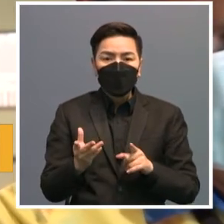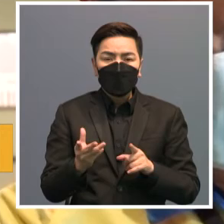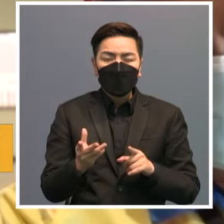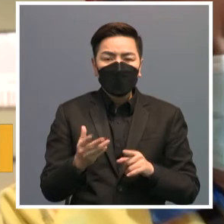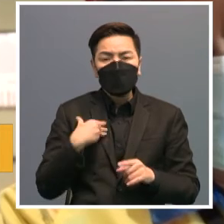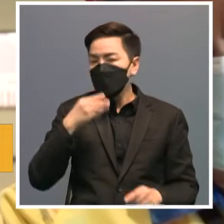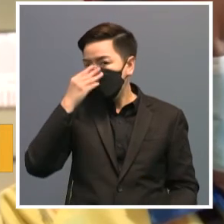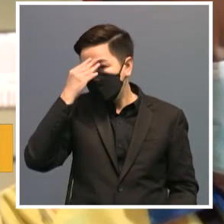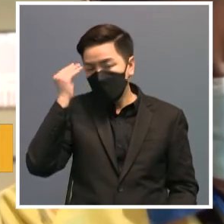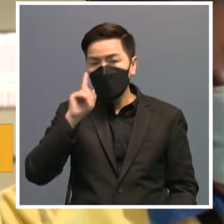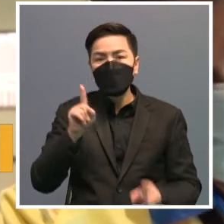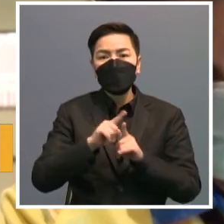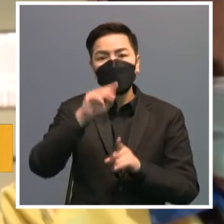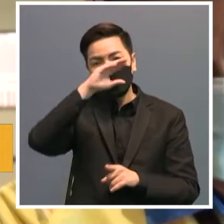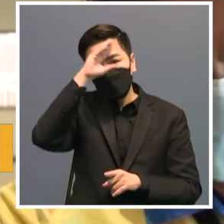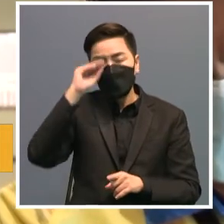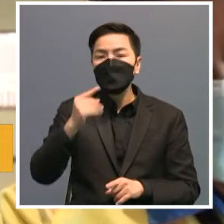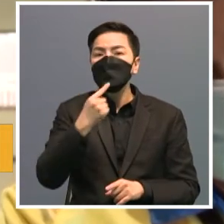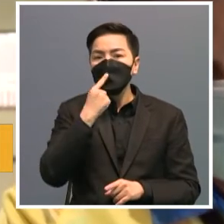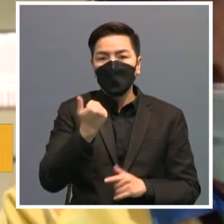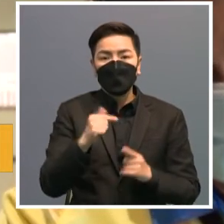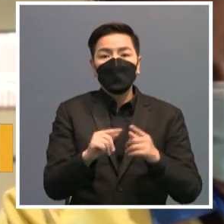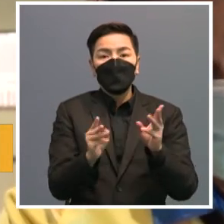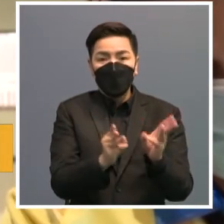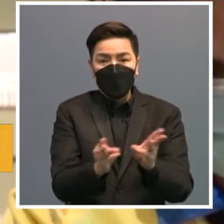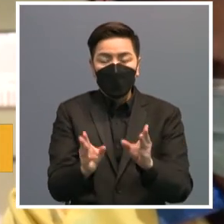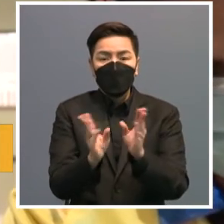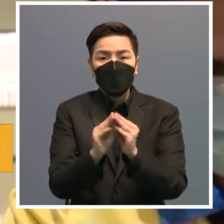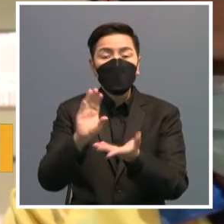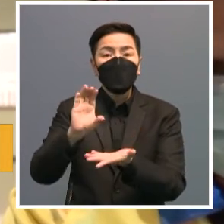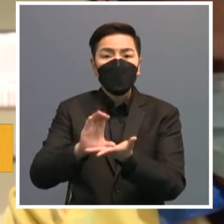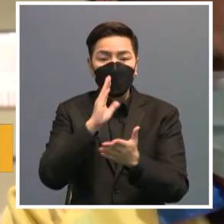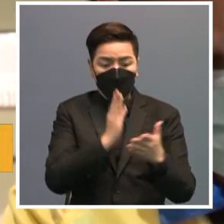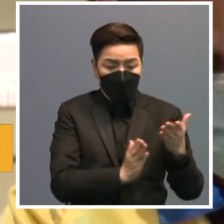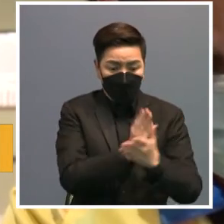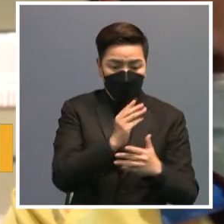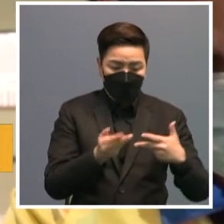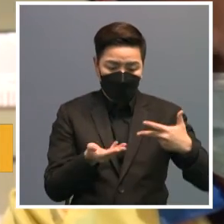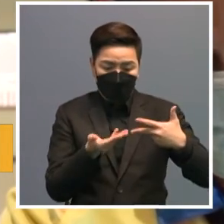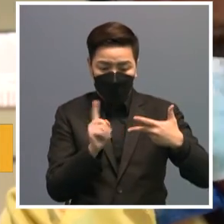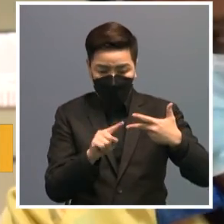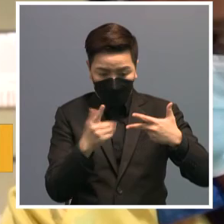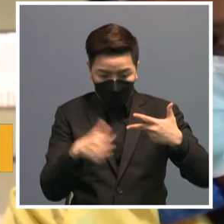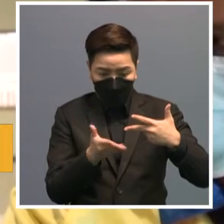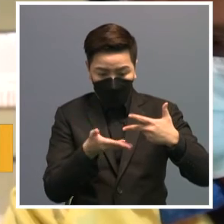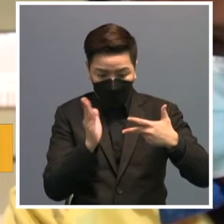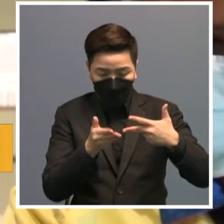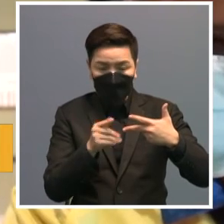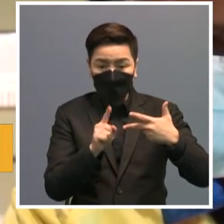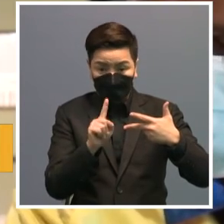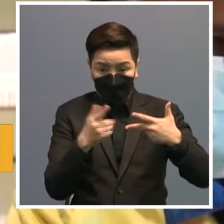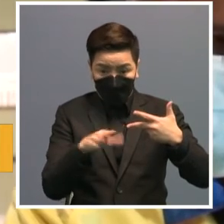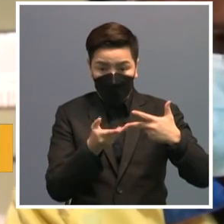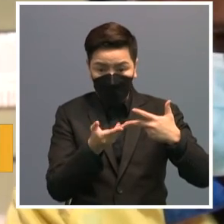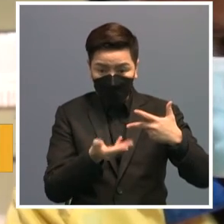ไม่ประมาทเหมือนท่านชวนว่าส่วนวิธีการประชุมงบประมาณหลังจากผ่านวาระ 1-2 ไปแล้วเนี่ย 1-1 ไปแล้วเนี่